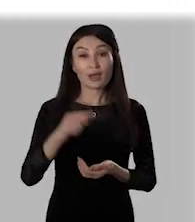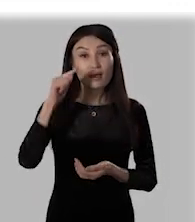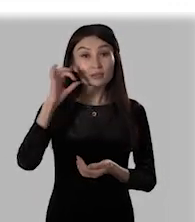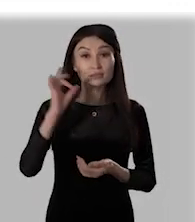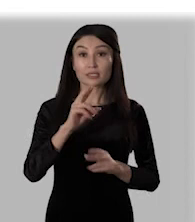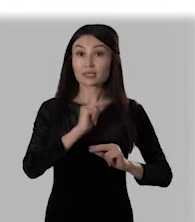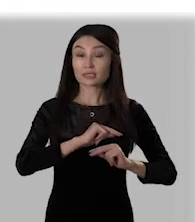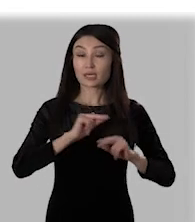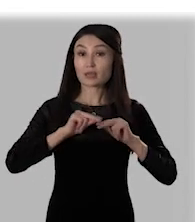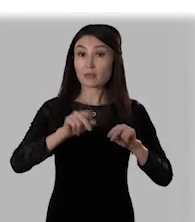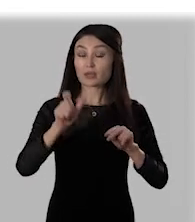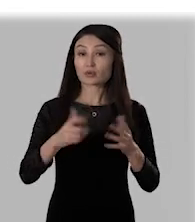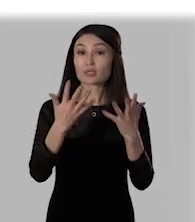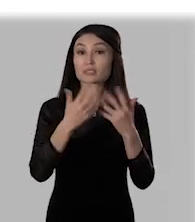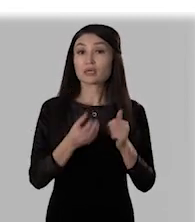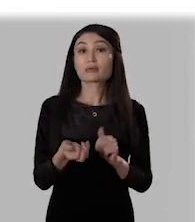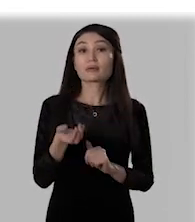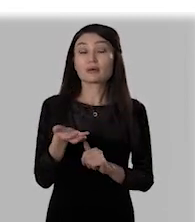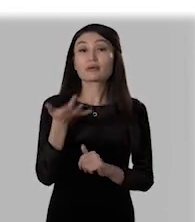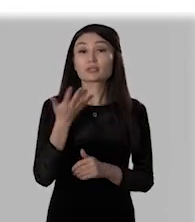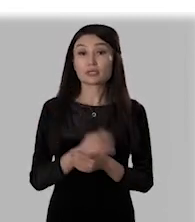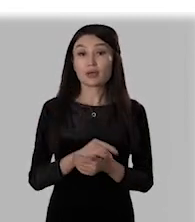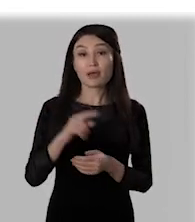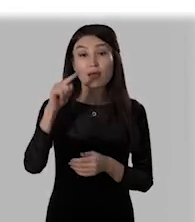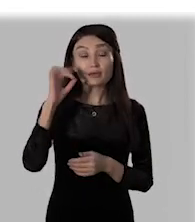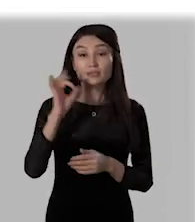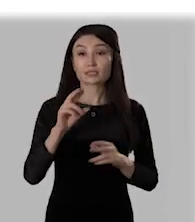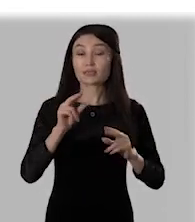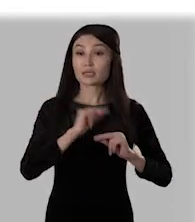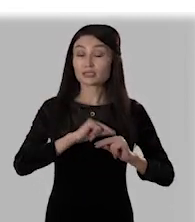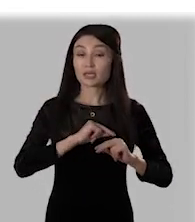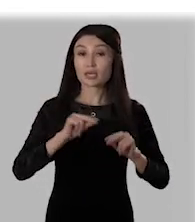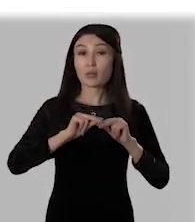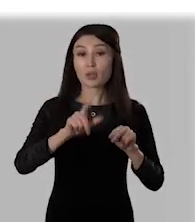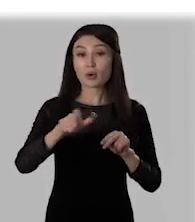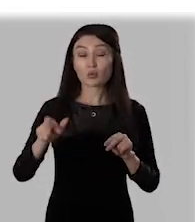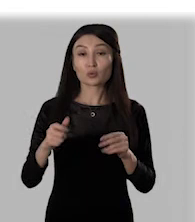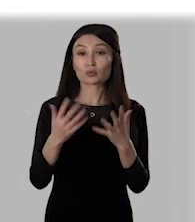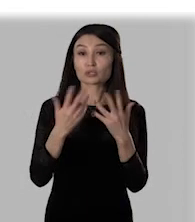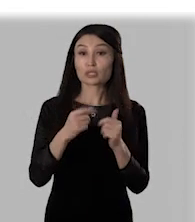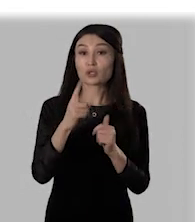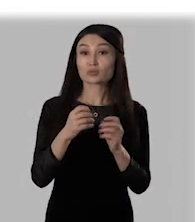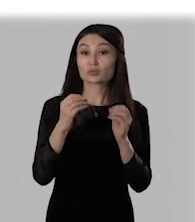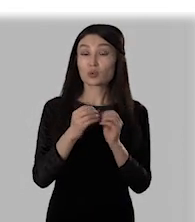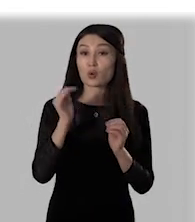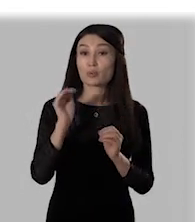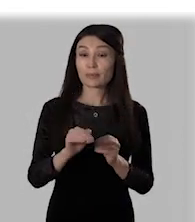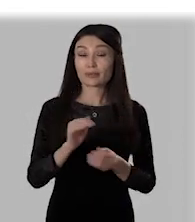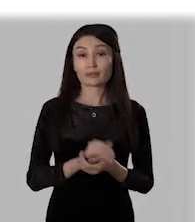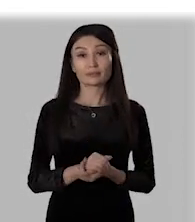Кыргызстанда иштеген педагогтордун саны канча? Кыргызстанда иштеген педагогтордун саны 110 000.